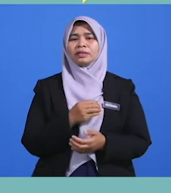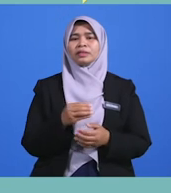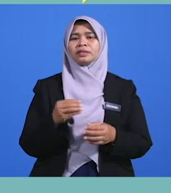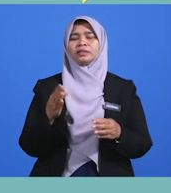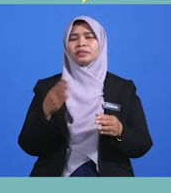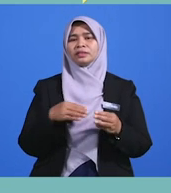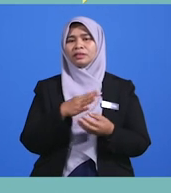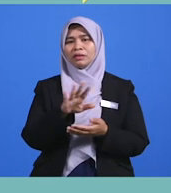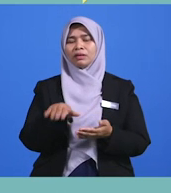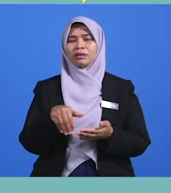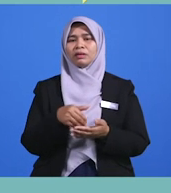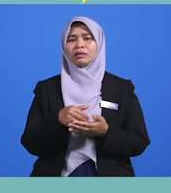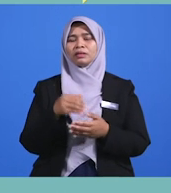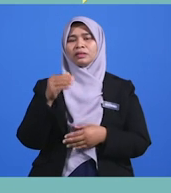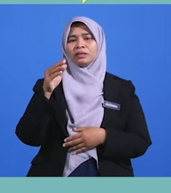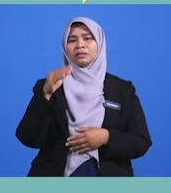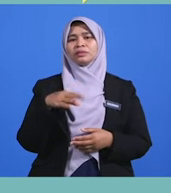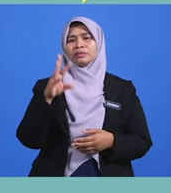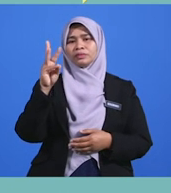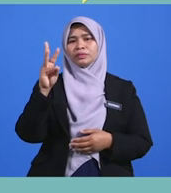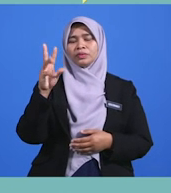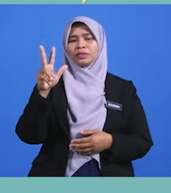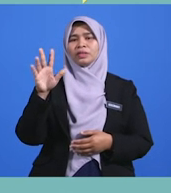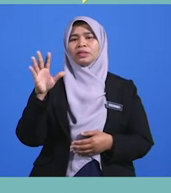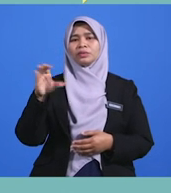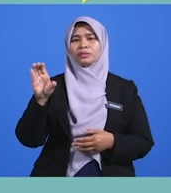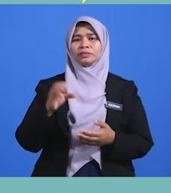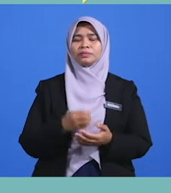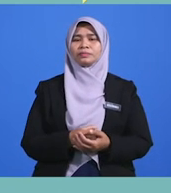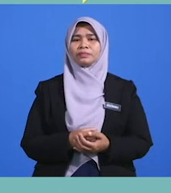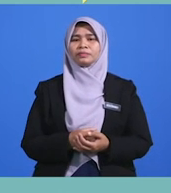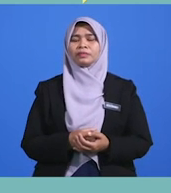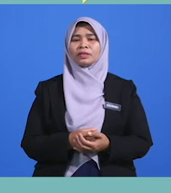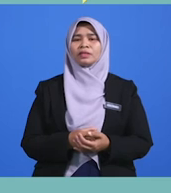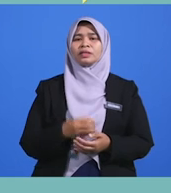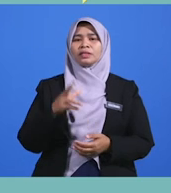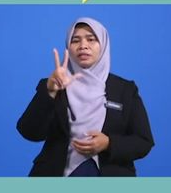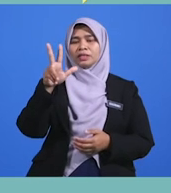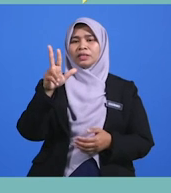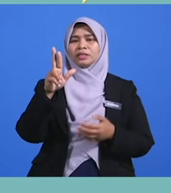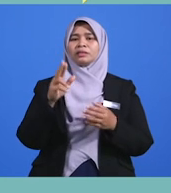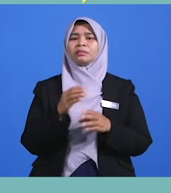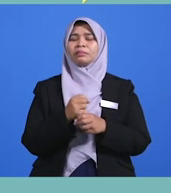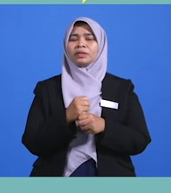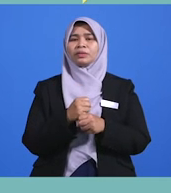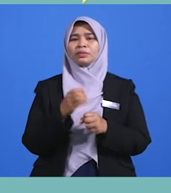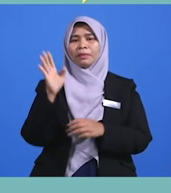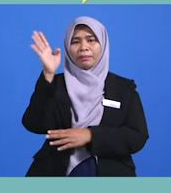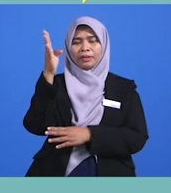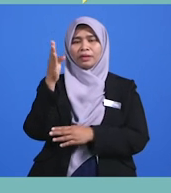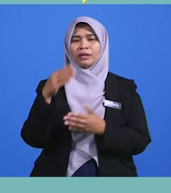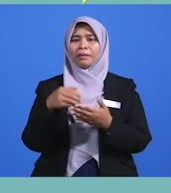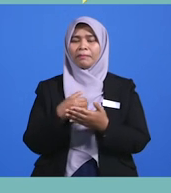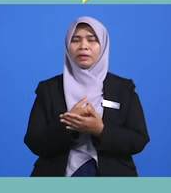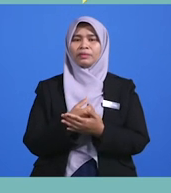oleh 373 karyawan. Daripada sejumlah itu, tiga reka bentuk bendera baru bagi